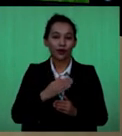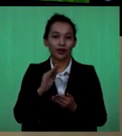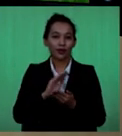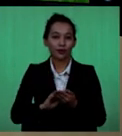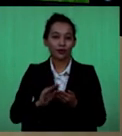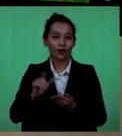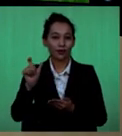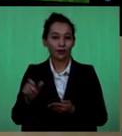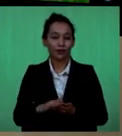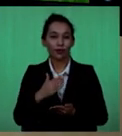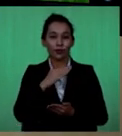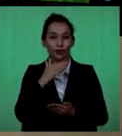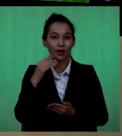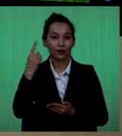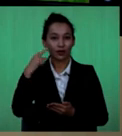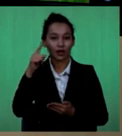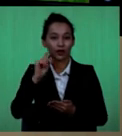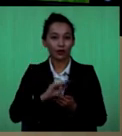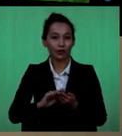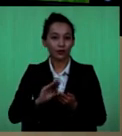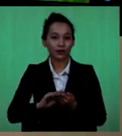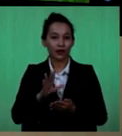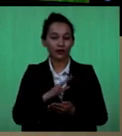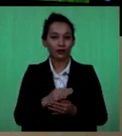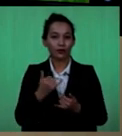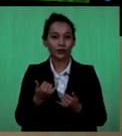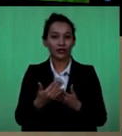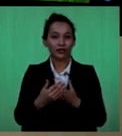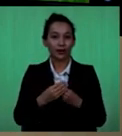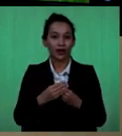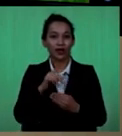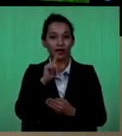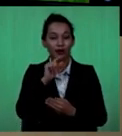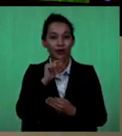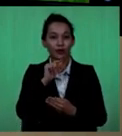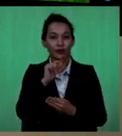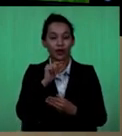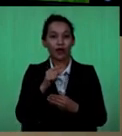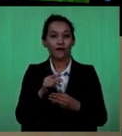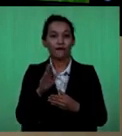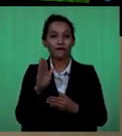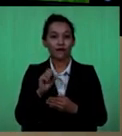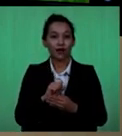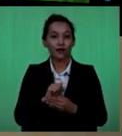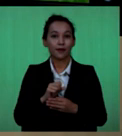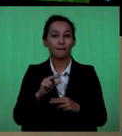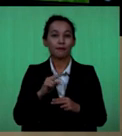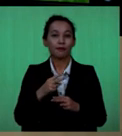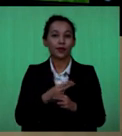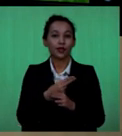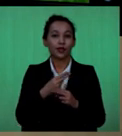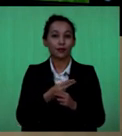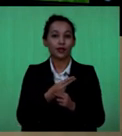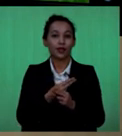ertaklar, hikoyalar yozganlar. Bugun sizlar bilan qaldirg'och bilan beshik tervatar ertagini